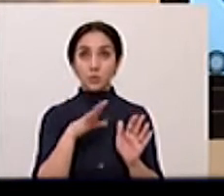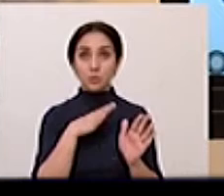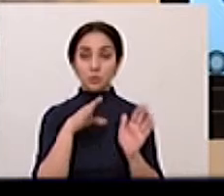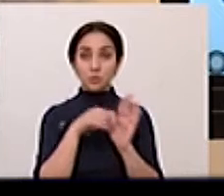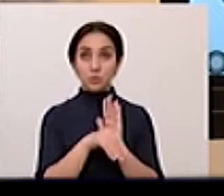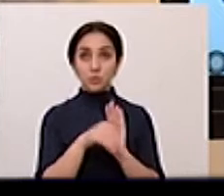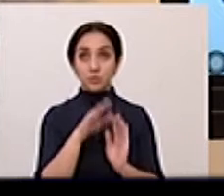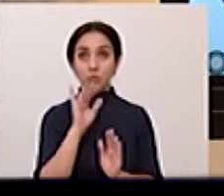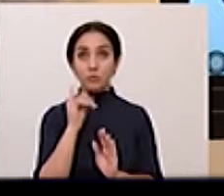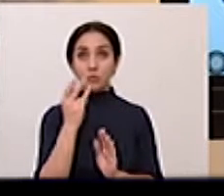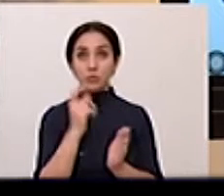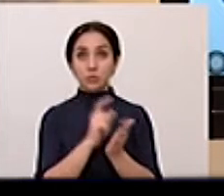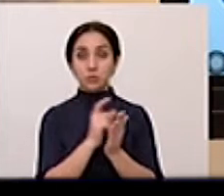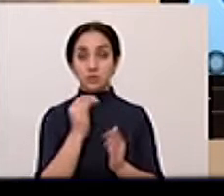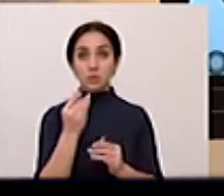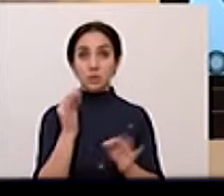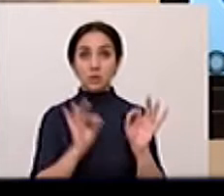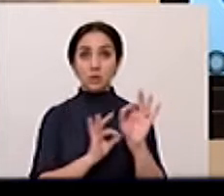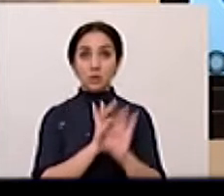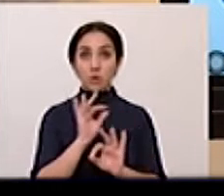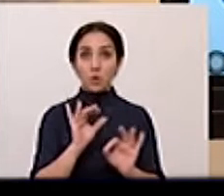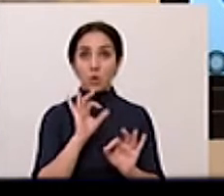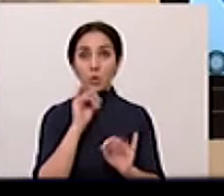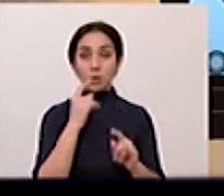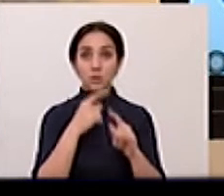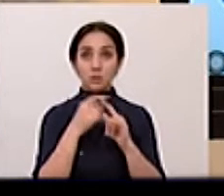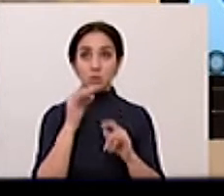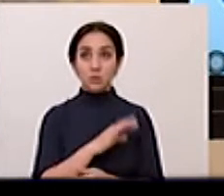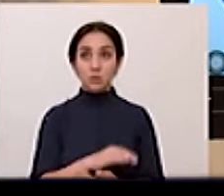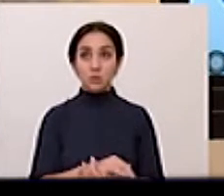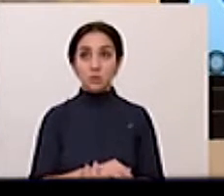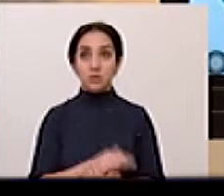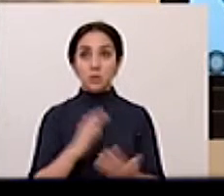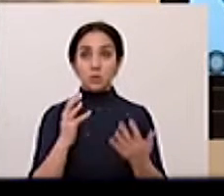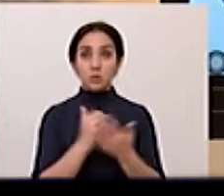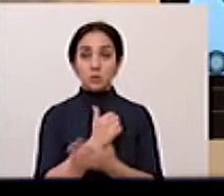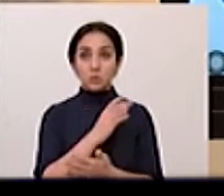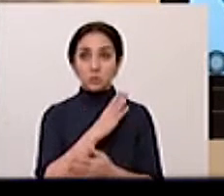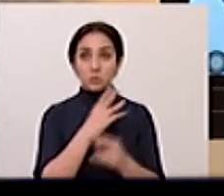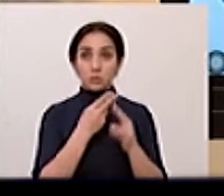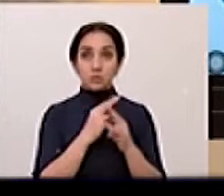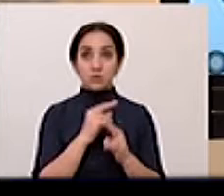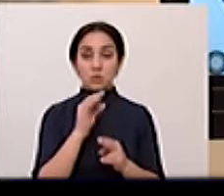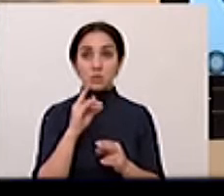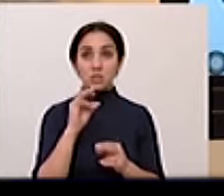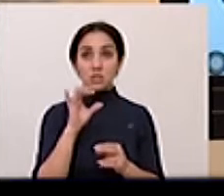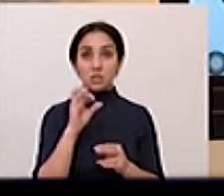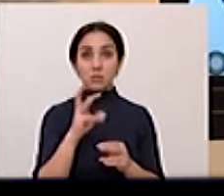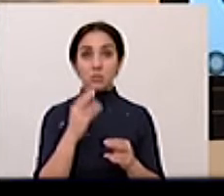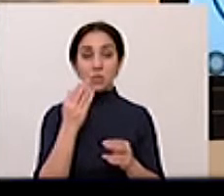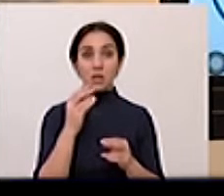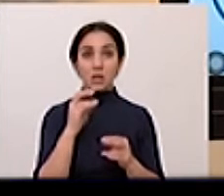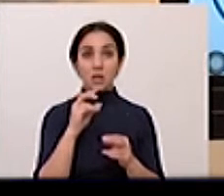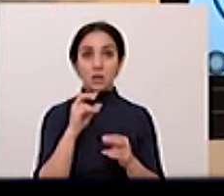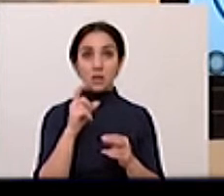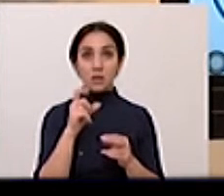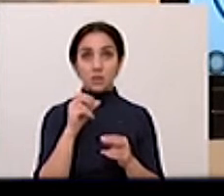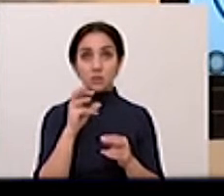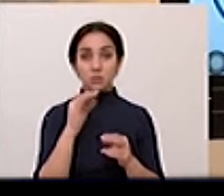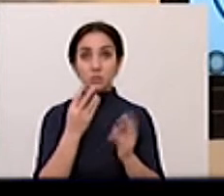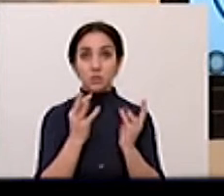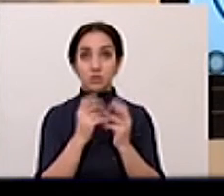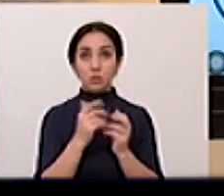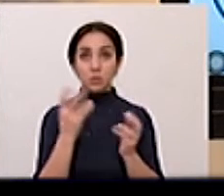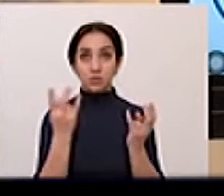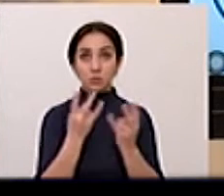bo'lsin. Funksiya grafikining ox o'q atrofida aylanishidan hosil bo'lgan jism hajmini hisoblashimiz kerak. Buning